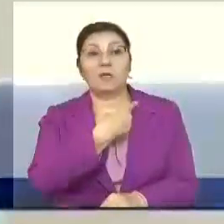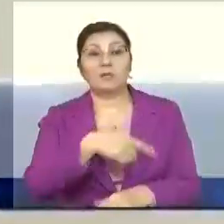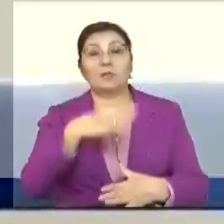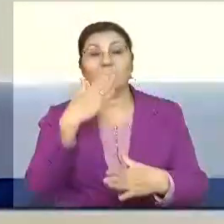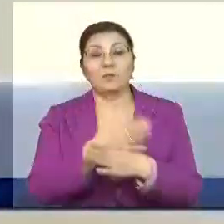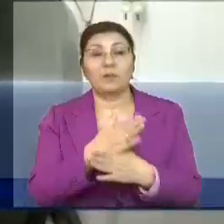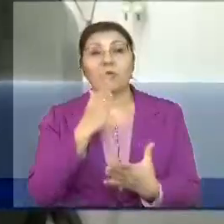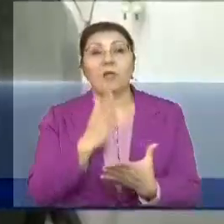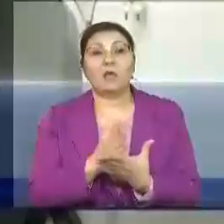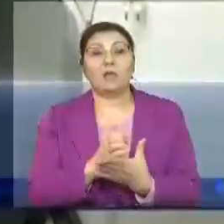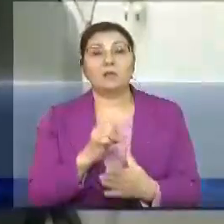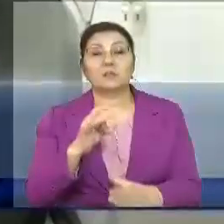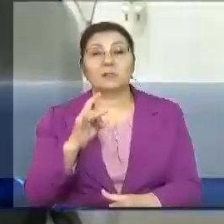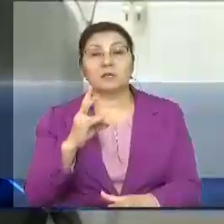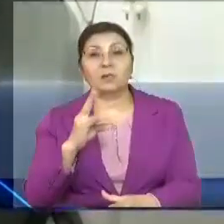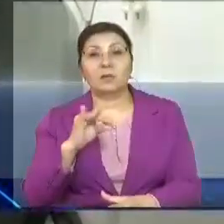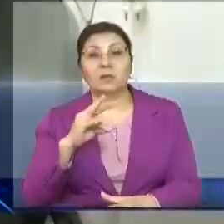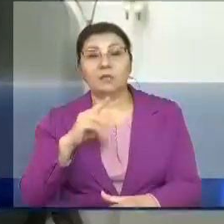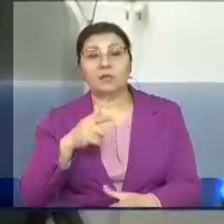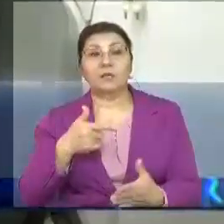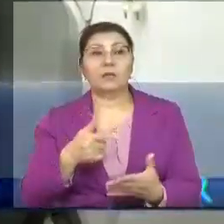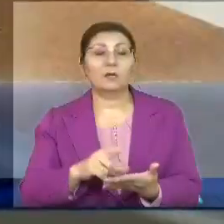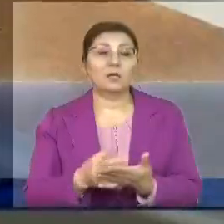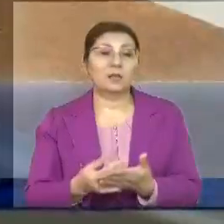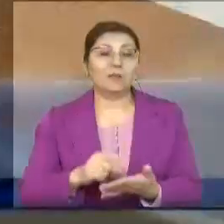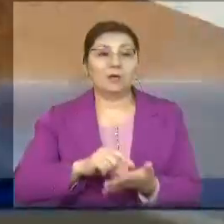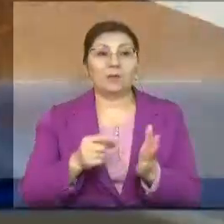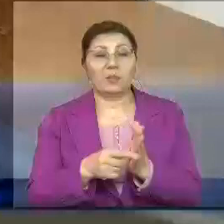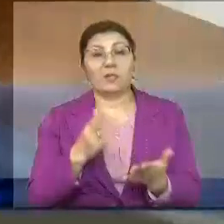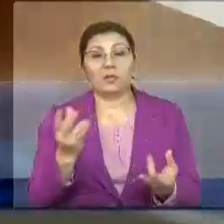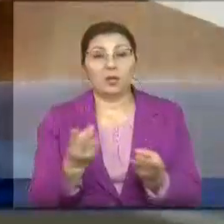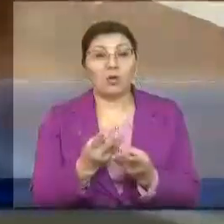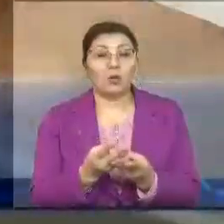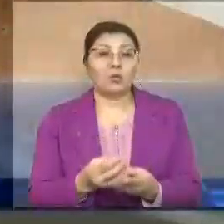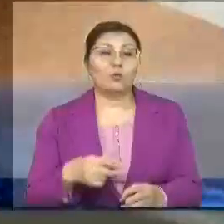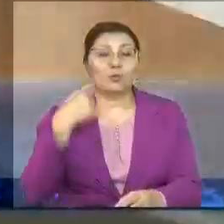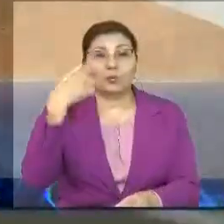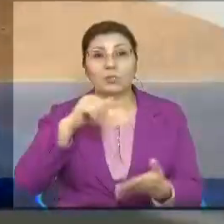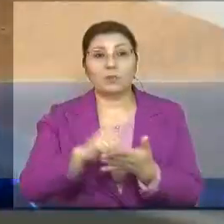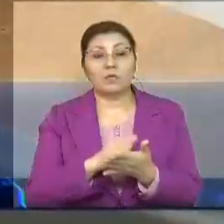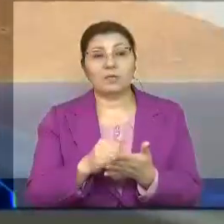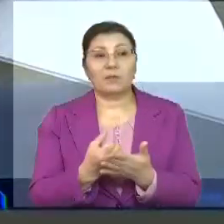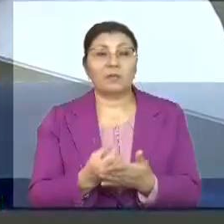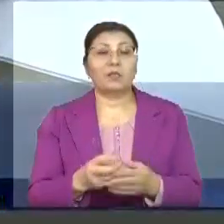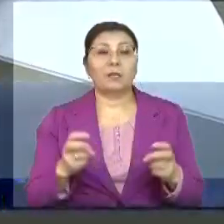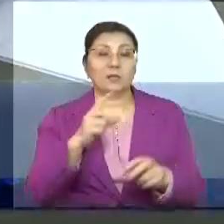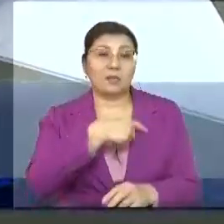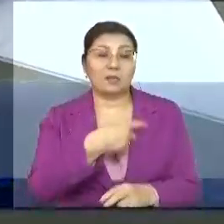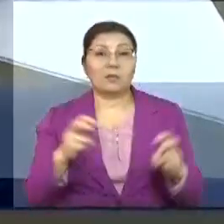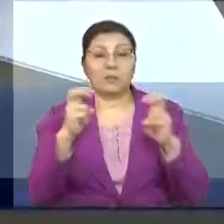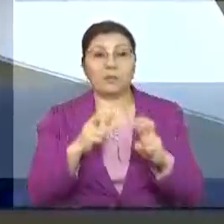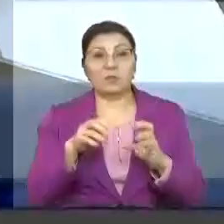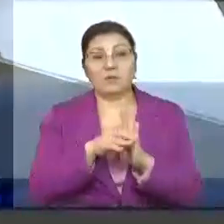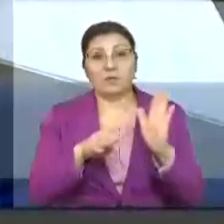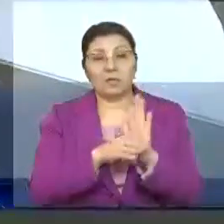помощи имеются скрининговые кабинеты. При себе нужно иметь лишь удостоверение личности. Важно отметить, что скрининговые обследования входят в